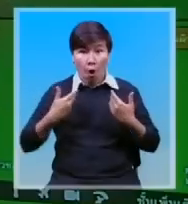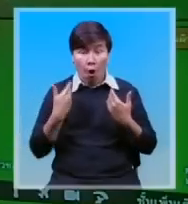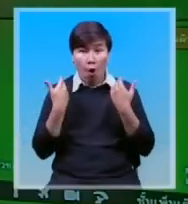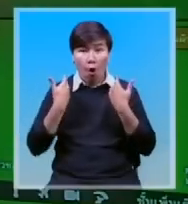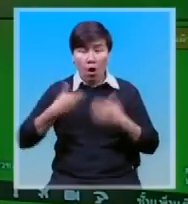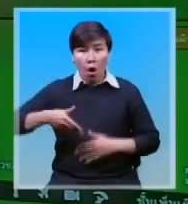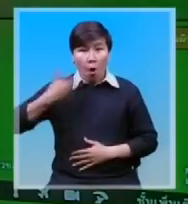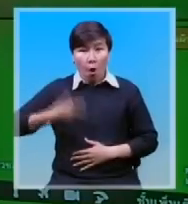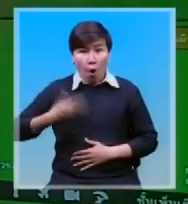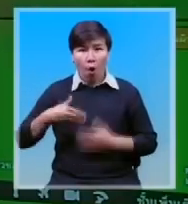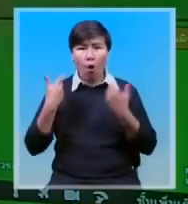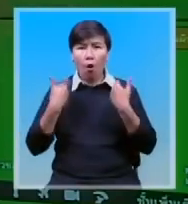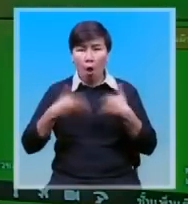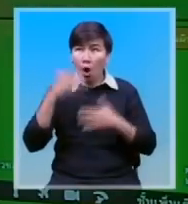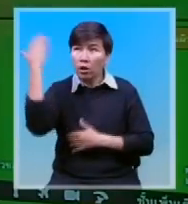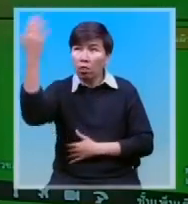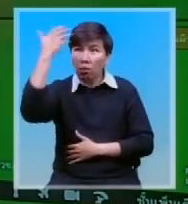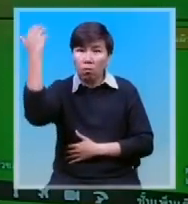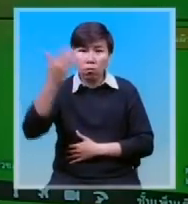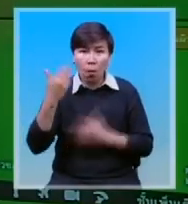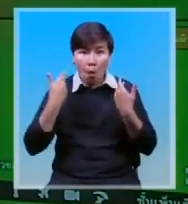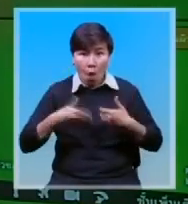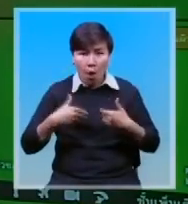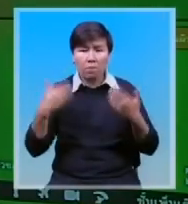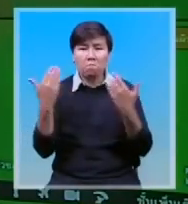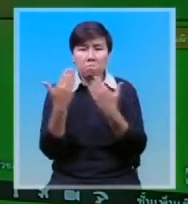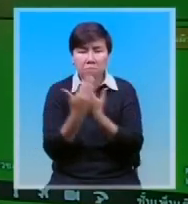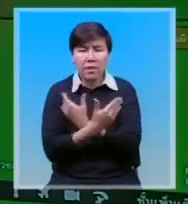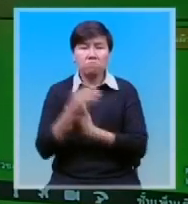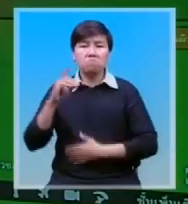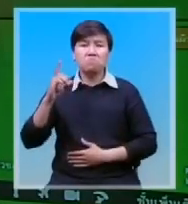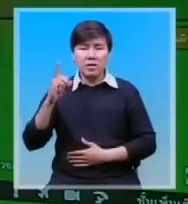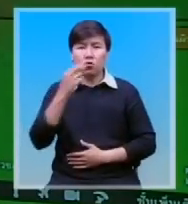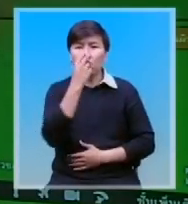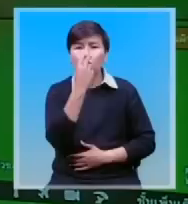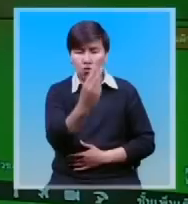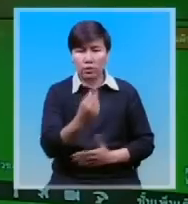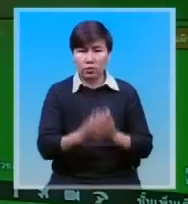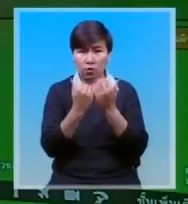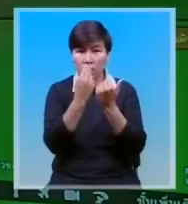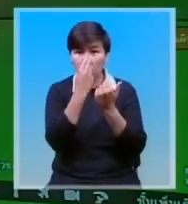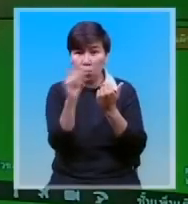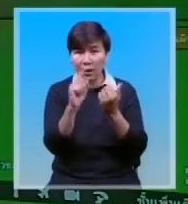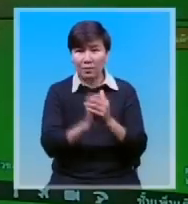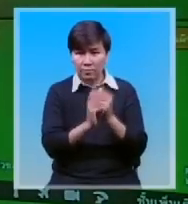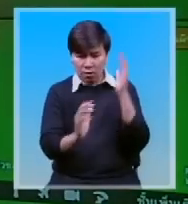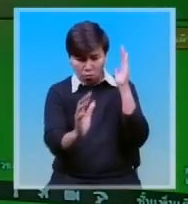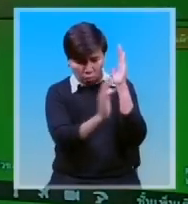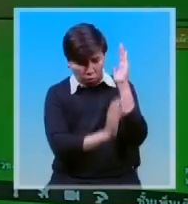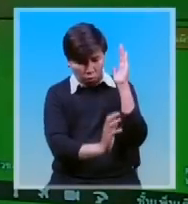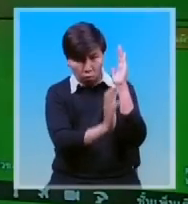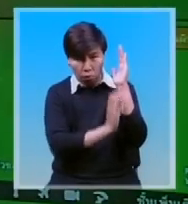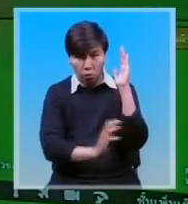านี ้ แล้วก็แน่นอนละค่ะคุณผู้ชมคะหลายจุดทีเดียวที่เราส่งผู้สื่อข่าวไปตอนนี้เดี๋ยวจะให้ไปติดตามสถานการณ์ล่าสุดนะคะ